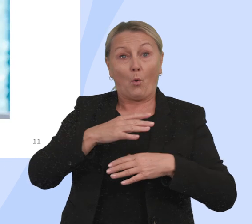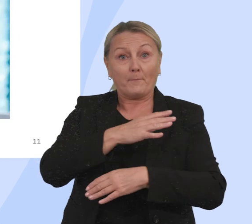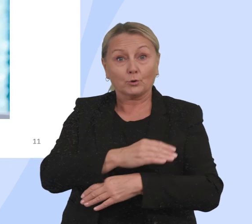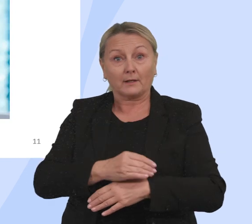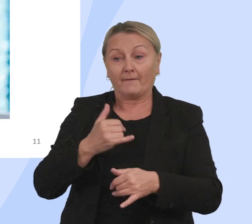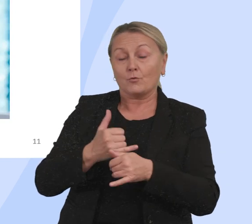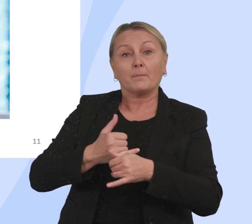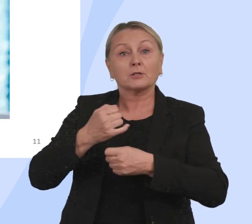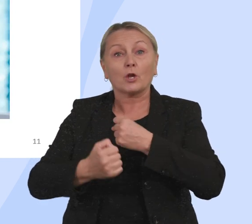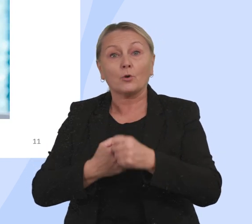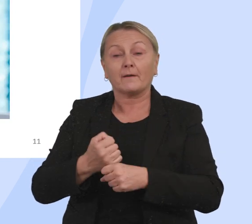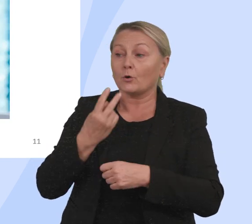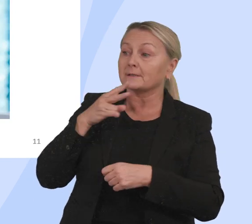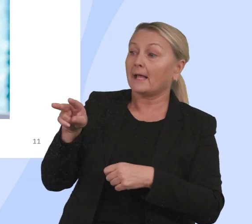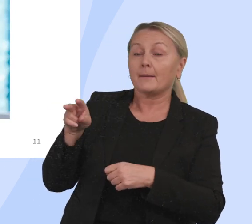den anden.